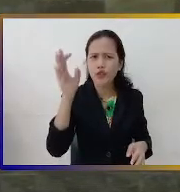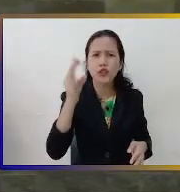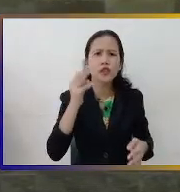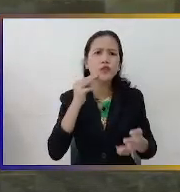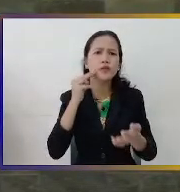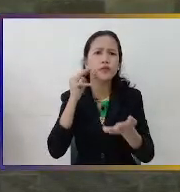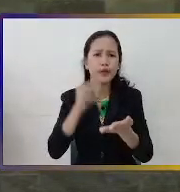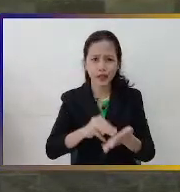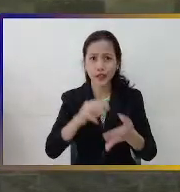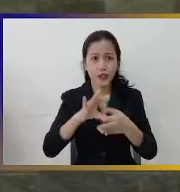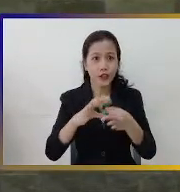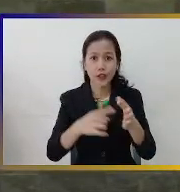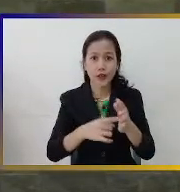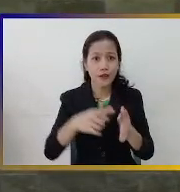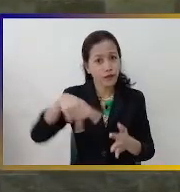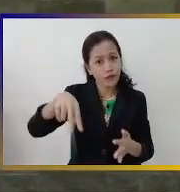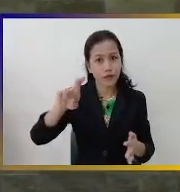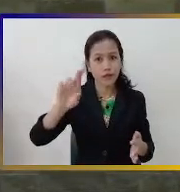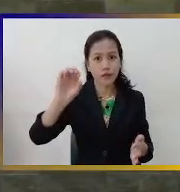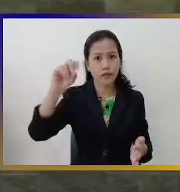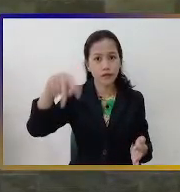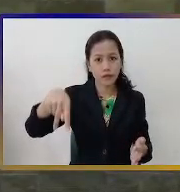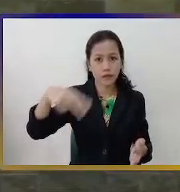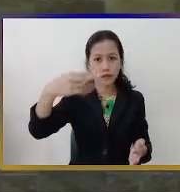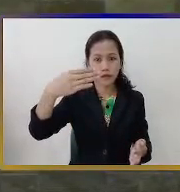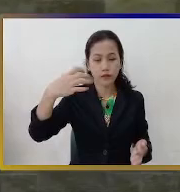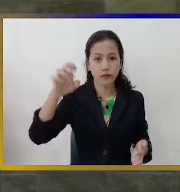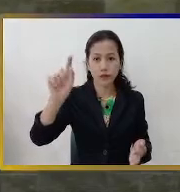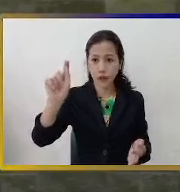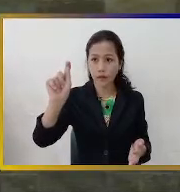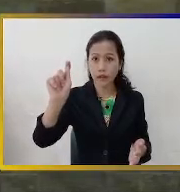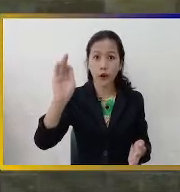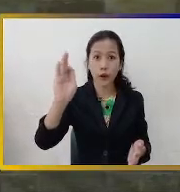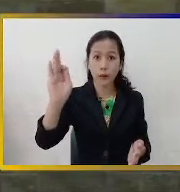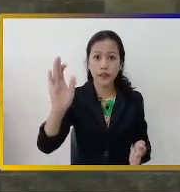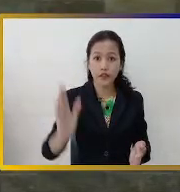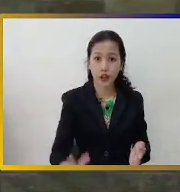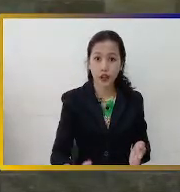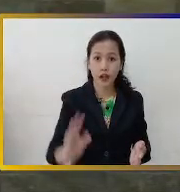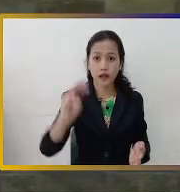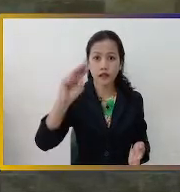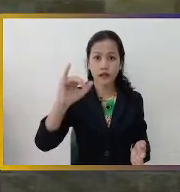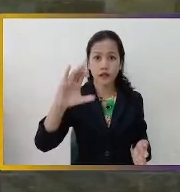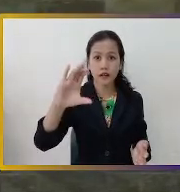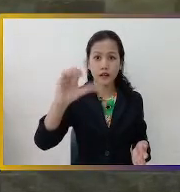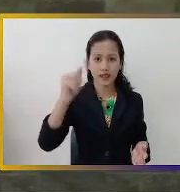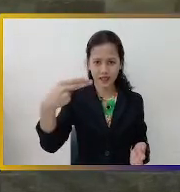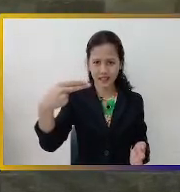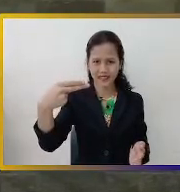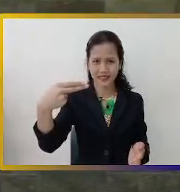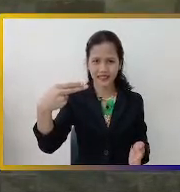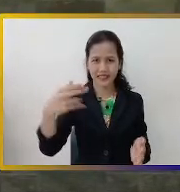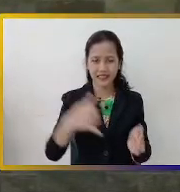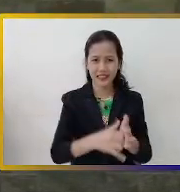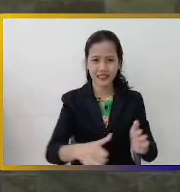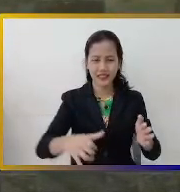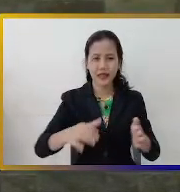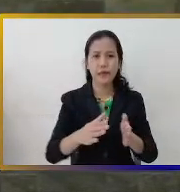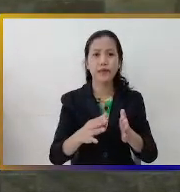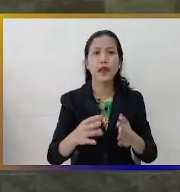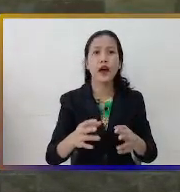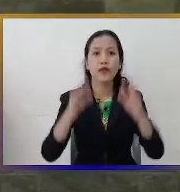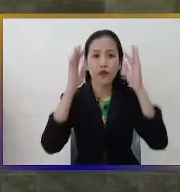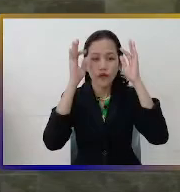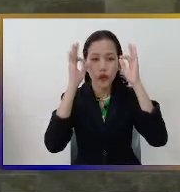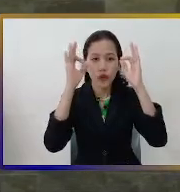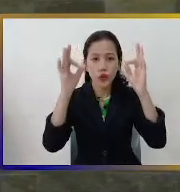Prophet Micah sa mga tao po ng Diyos. Because dito po, nakatuon po si Prophet Micah dito po sa mga tao